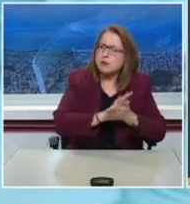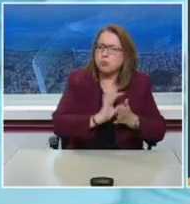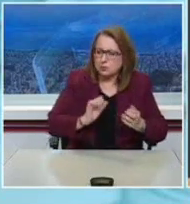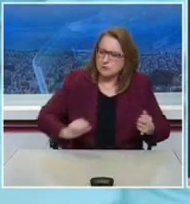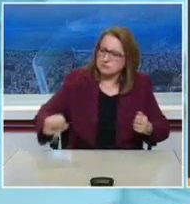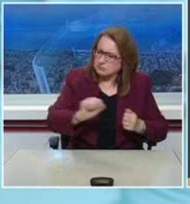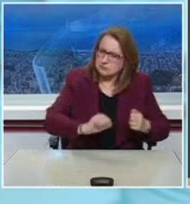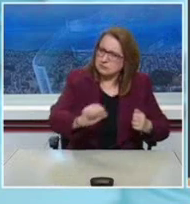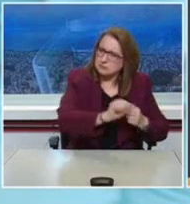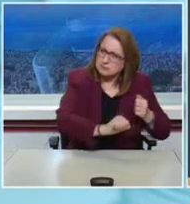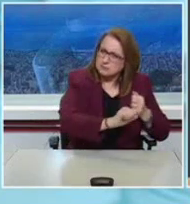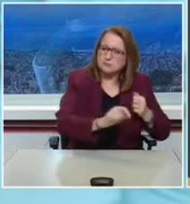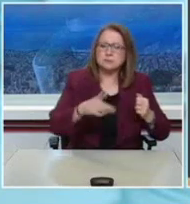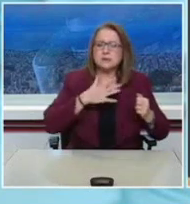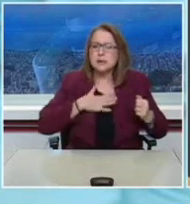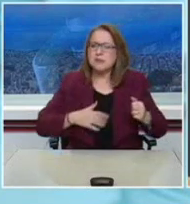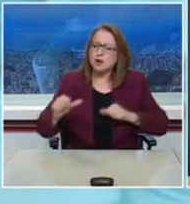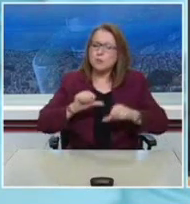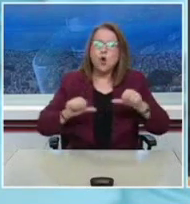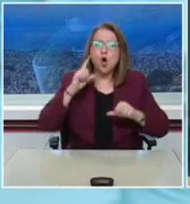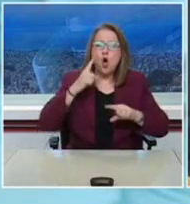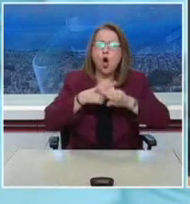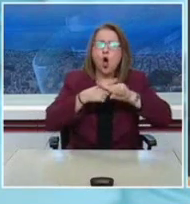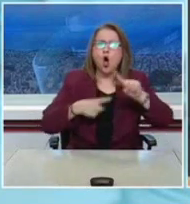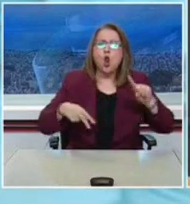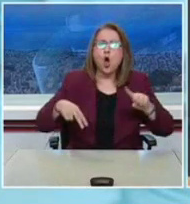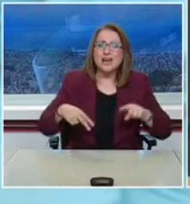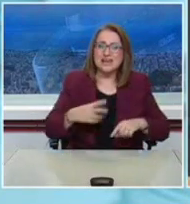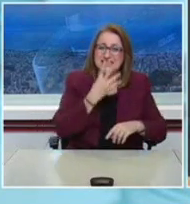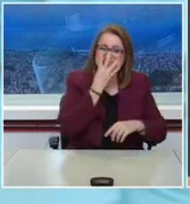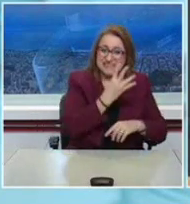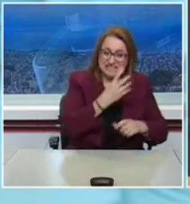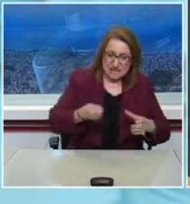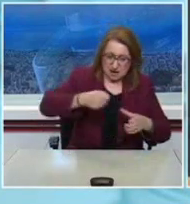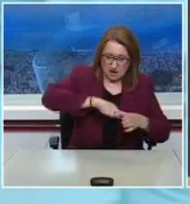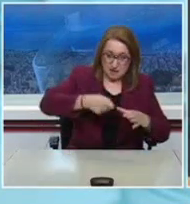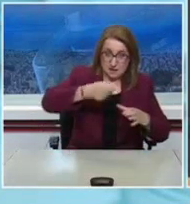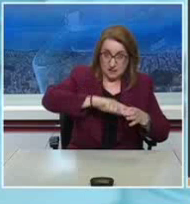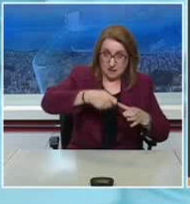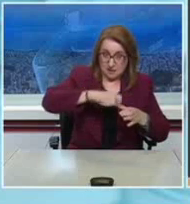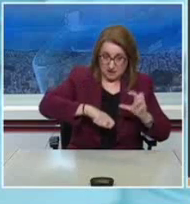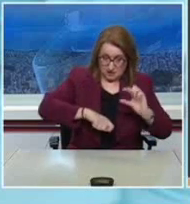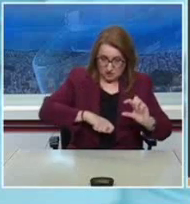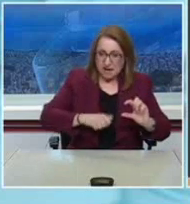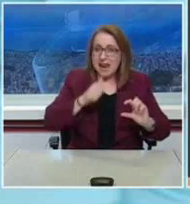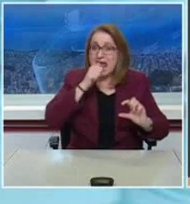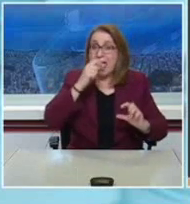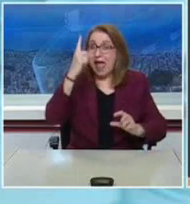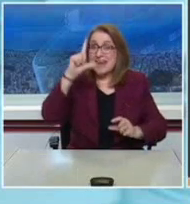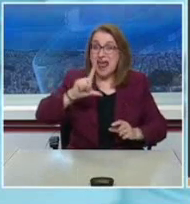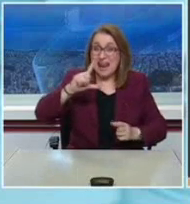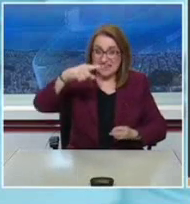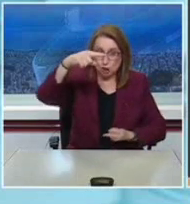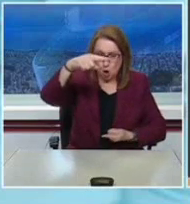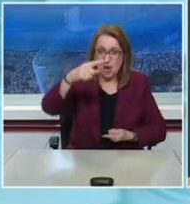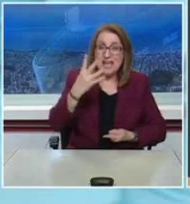τα απολυμμένουμε με ένα διάλειμμα οικιακής χλωρίνης σε αναλογία 4 κουταλάκια του τσαγιού σε 1 λίτρο νερό. Επίσης,